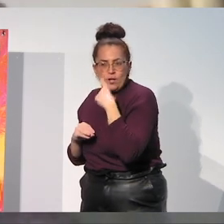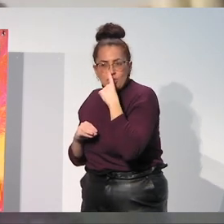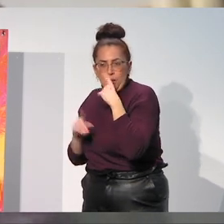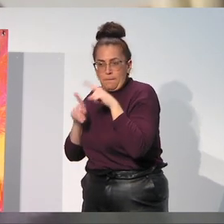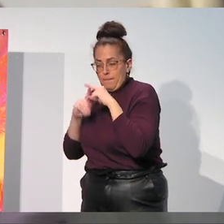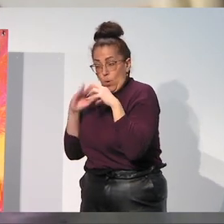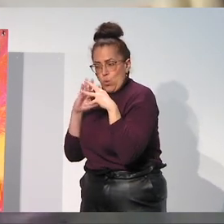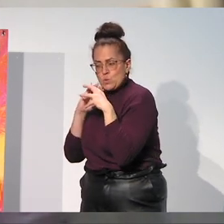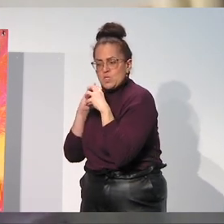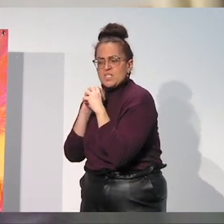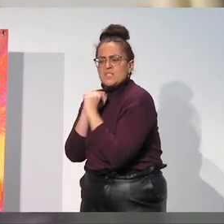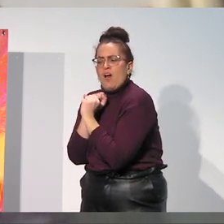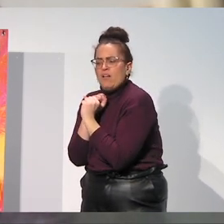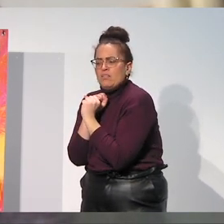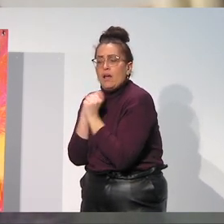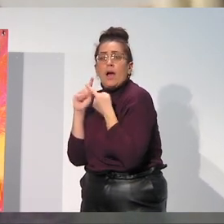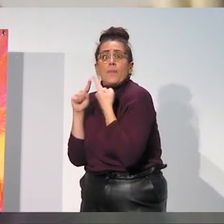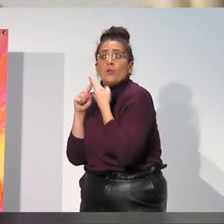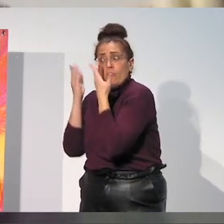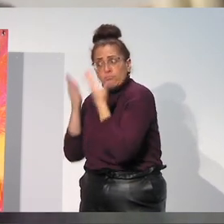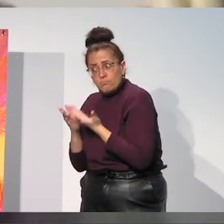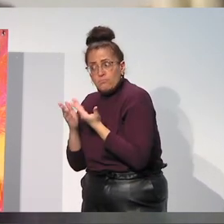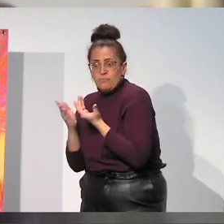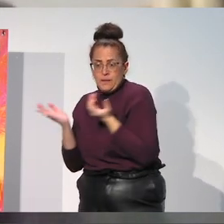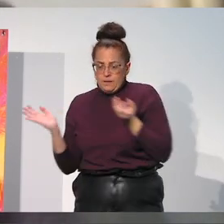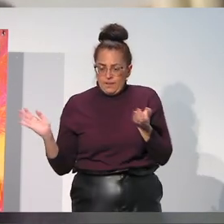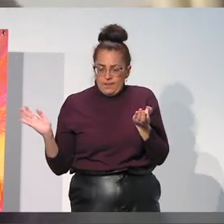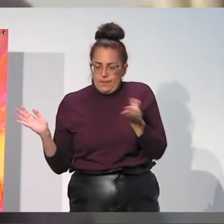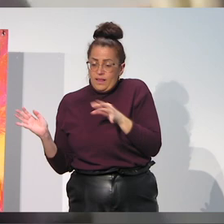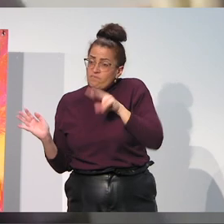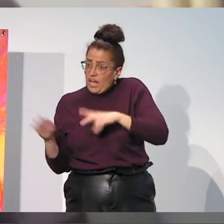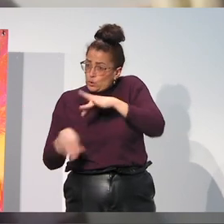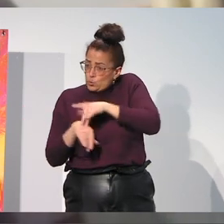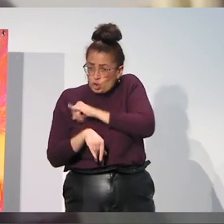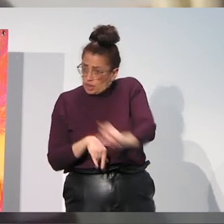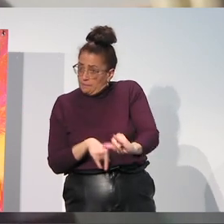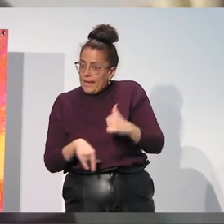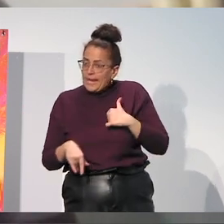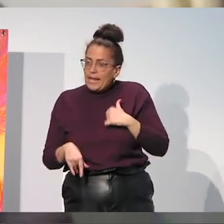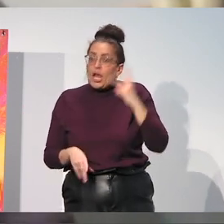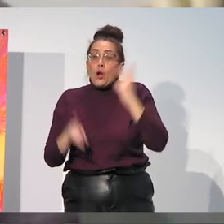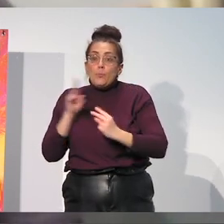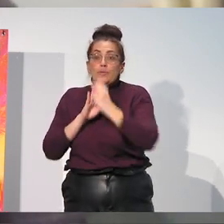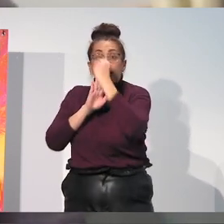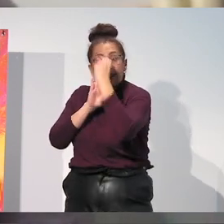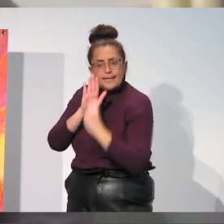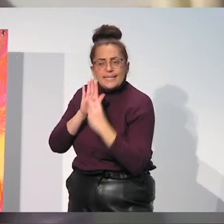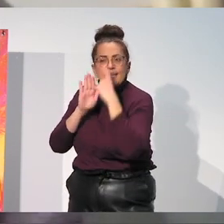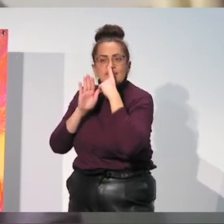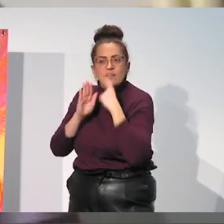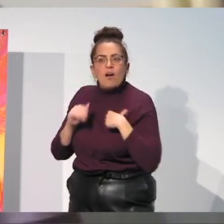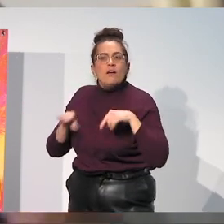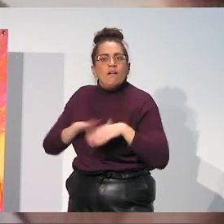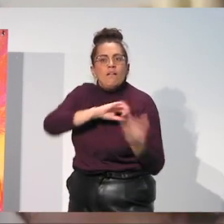il lui donne tout à coup une scène qu'il n'a pas vécue, mais qui permet de parfois mieux dire le profil psychologique